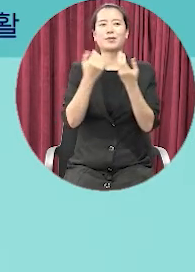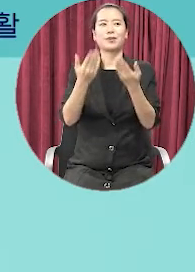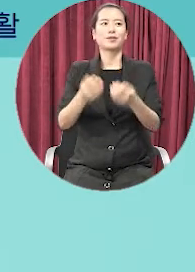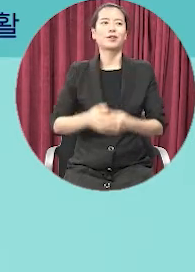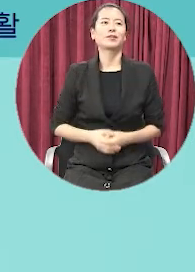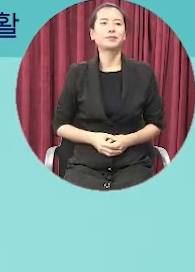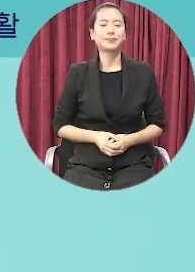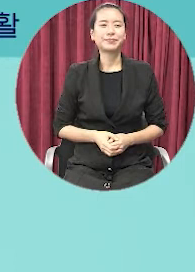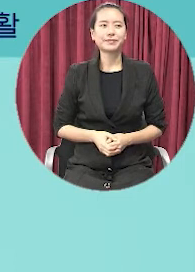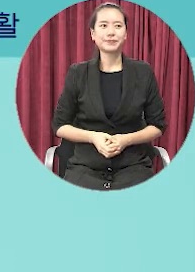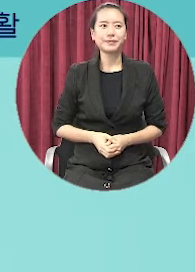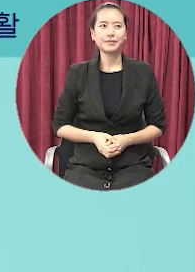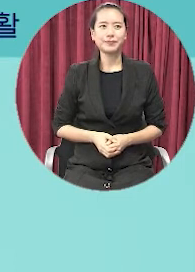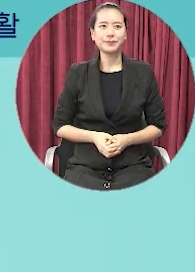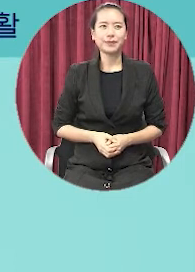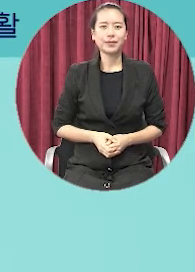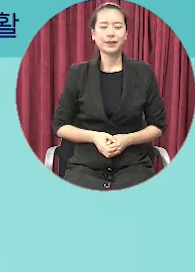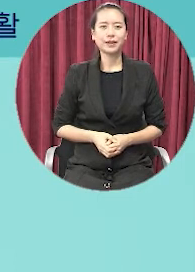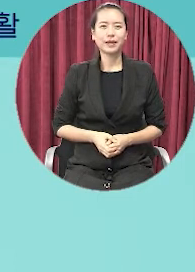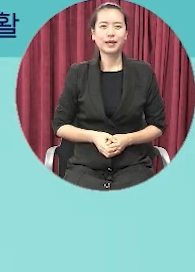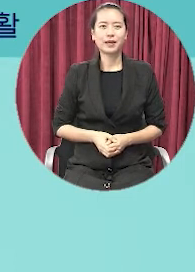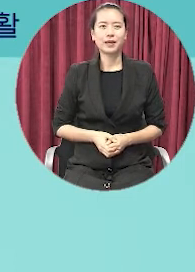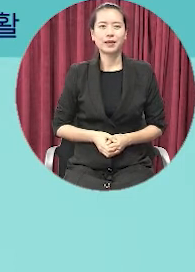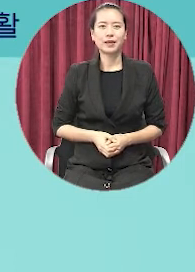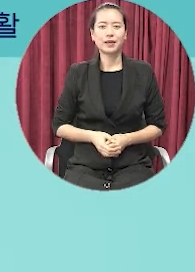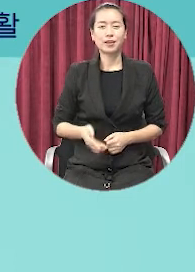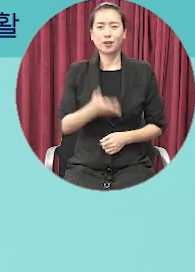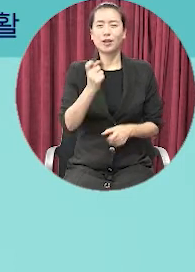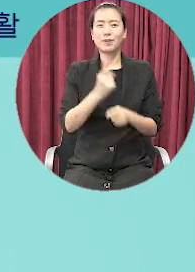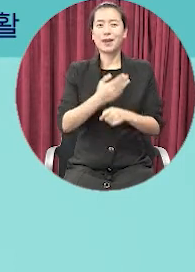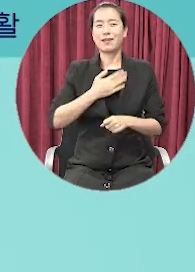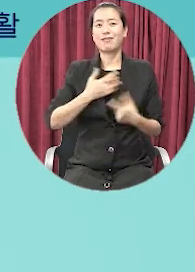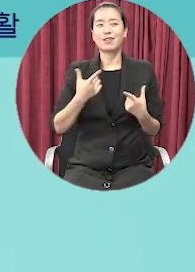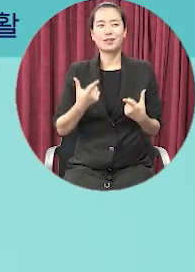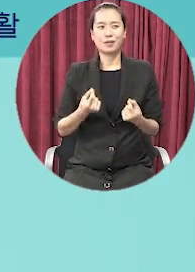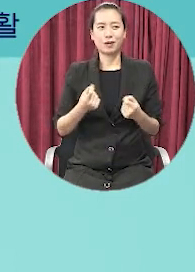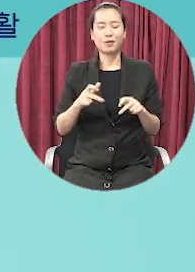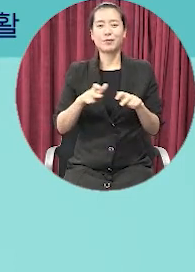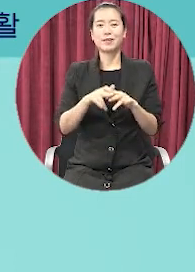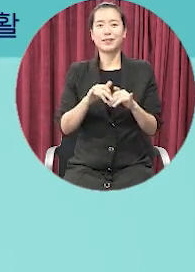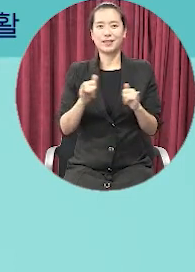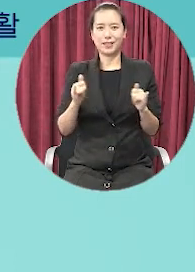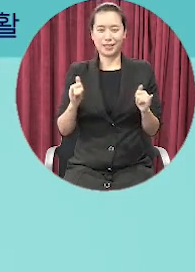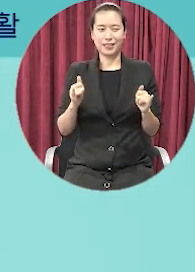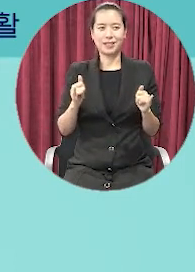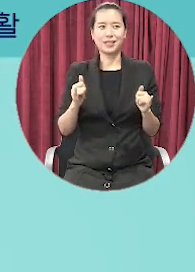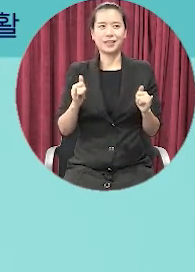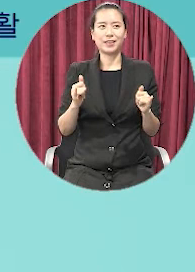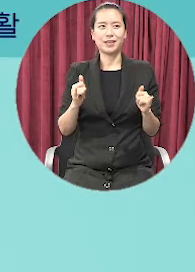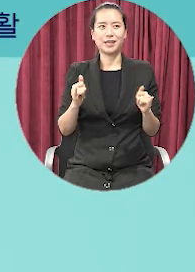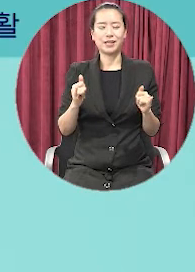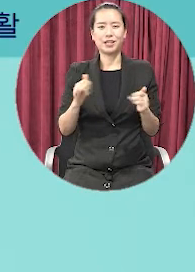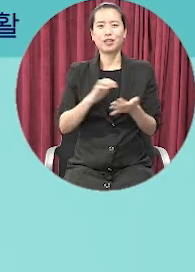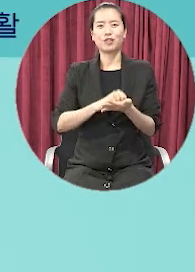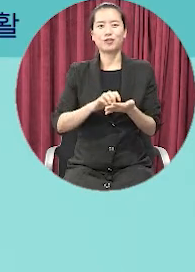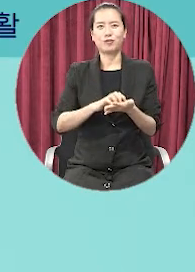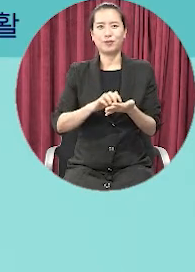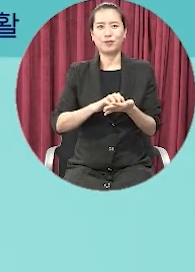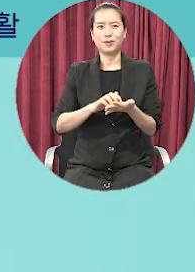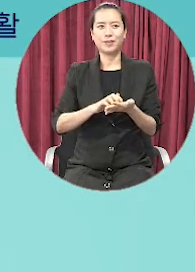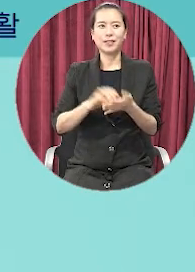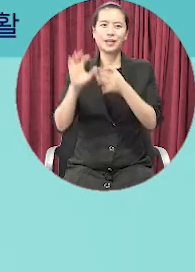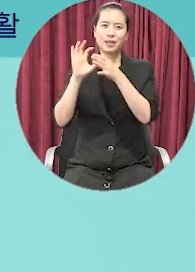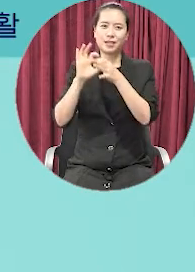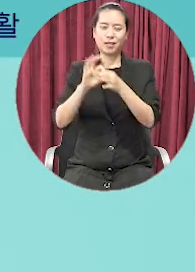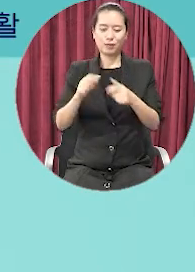조금 시기가 지난 내용이 되겠지만 잘 아시다시피 장애의 그 인구 수는 계속